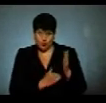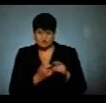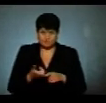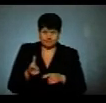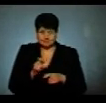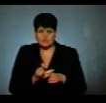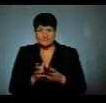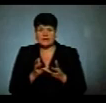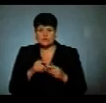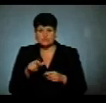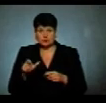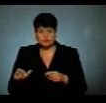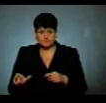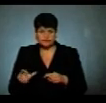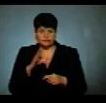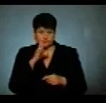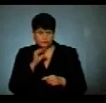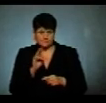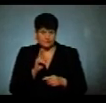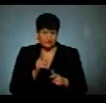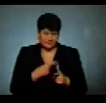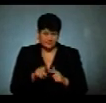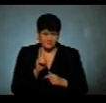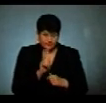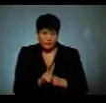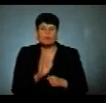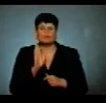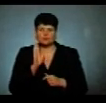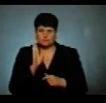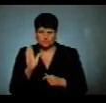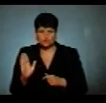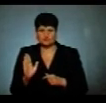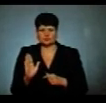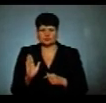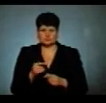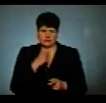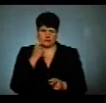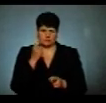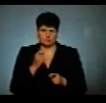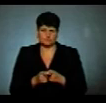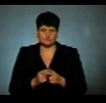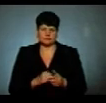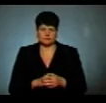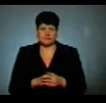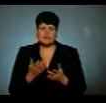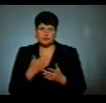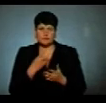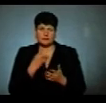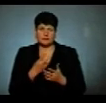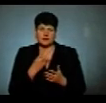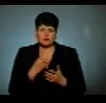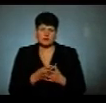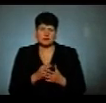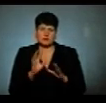перевищення кількості пасажирів в транспортному засобі, звичайно, будуть особи притягнені до відповідальності, які передбачені